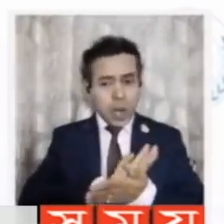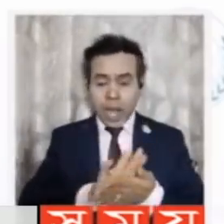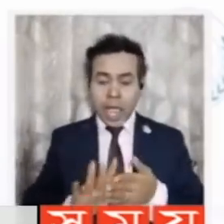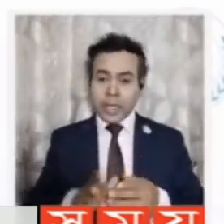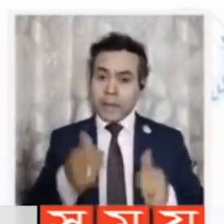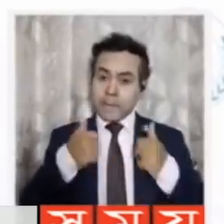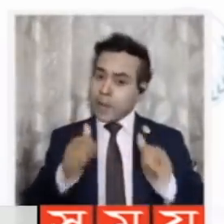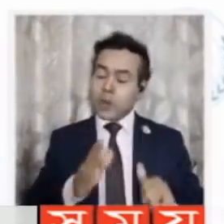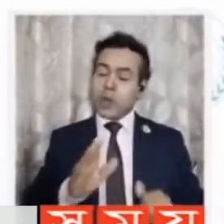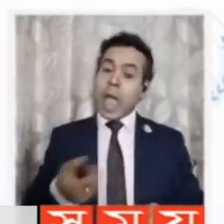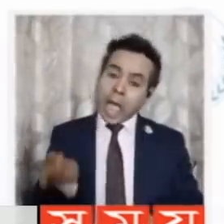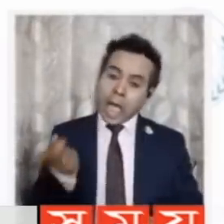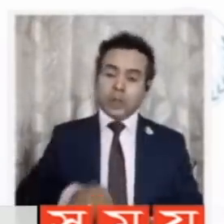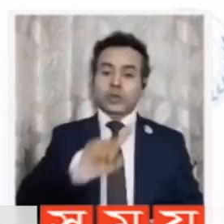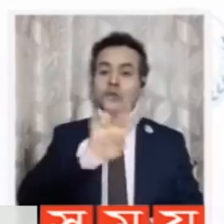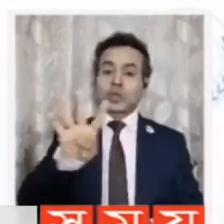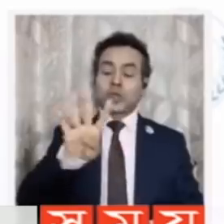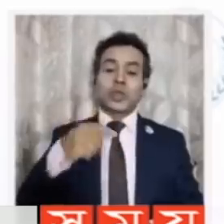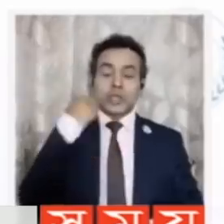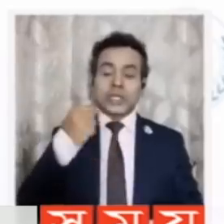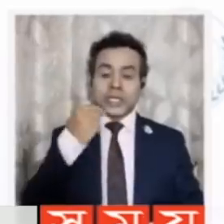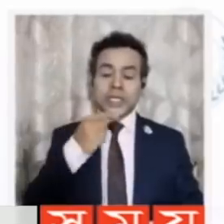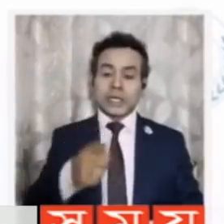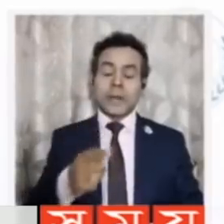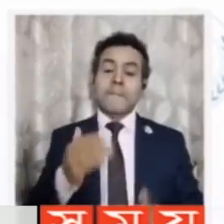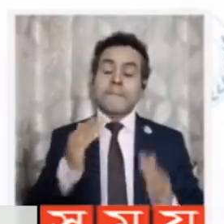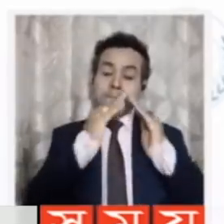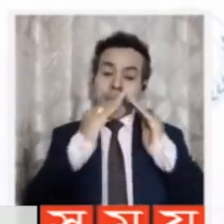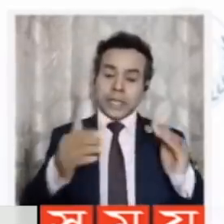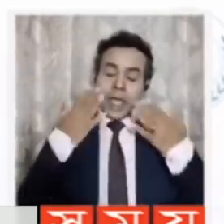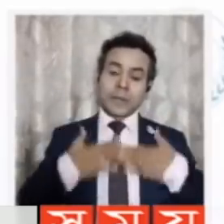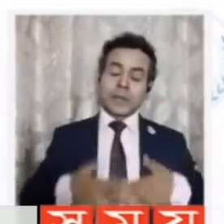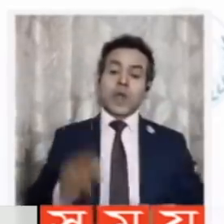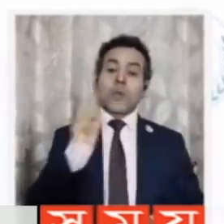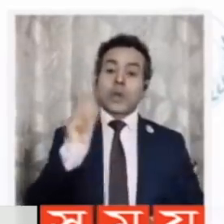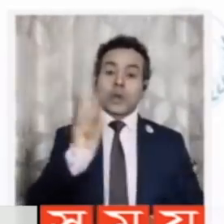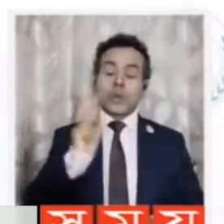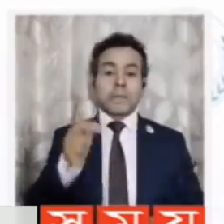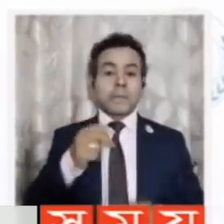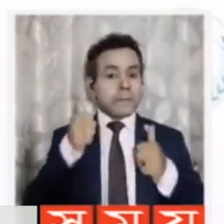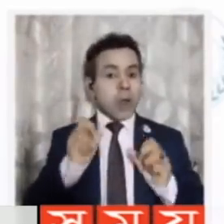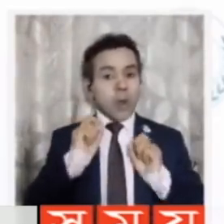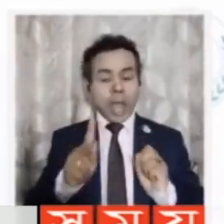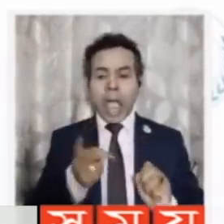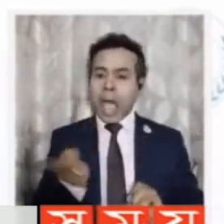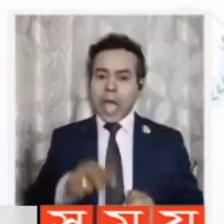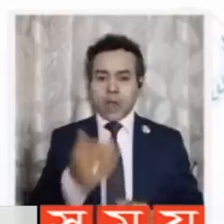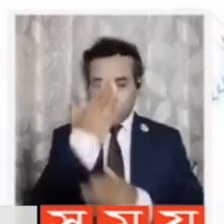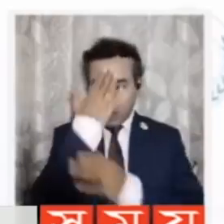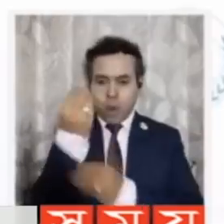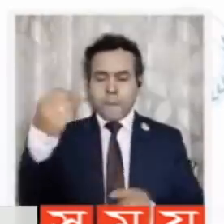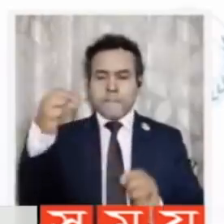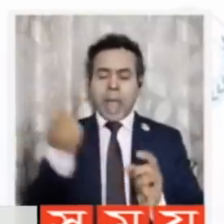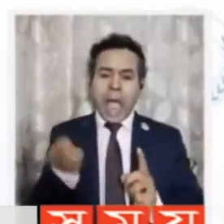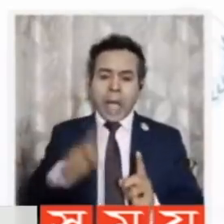থেকে স্বাভাবিক কাজে ফিরবেন। যদিও ক্লিনিক্যাল গাইডলাইন, বিশ্ব স্বাস্থ্য সংস্থা এবং ইউএস